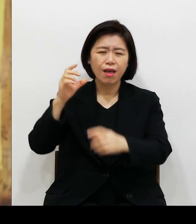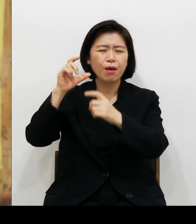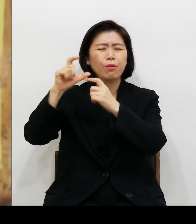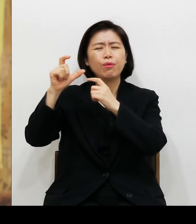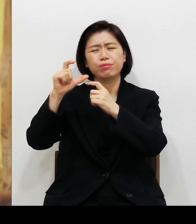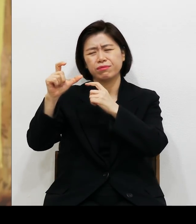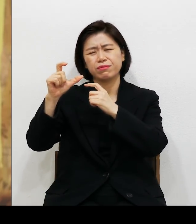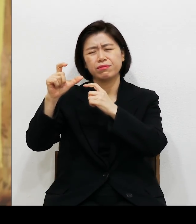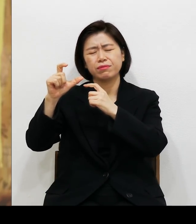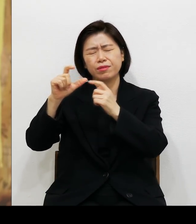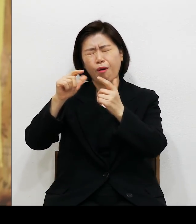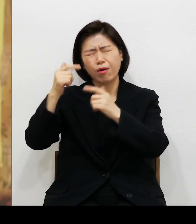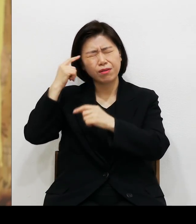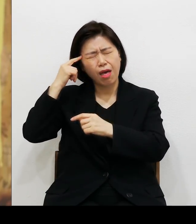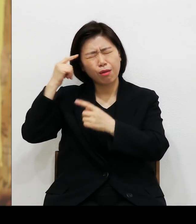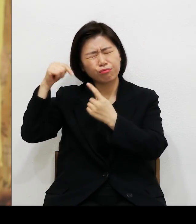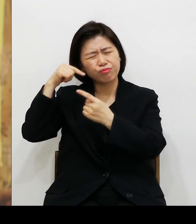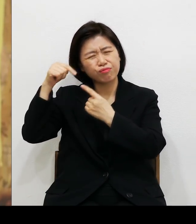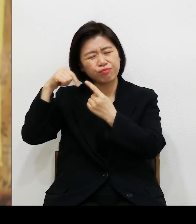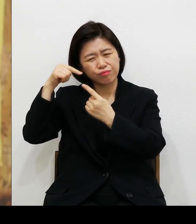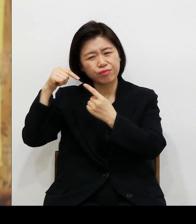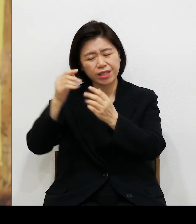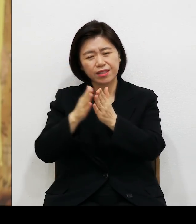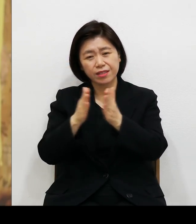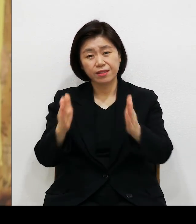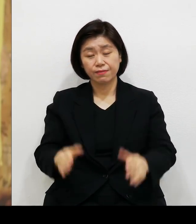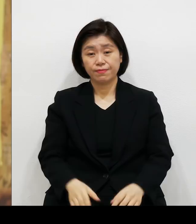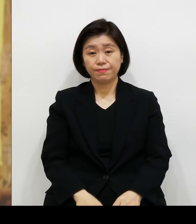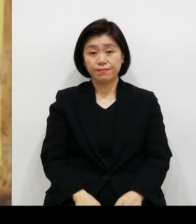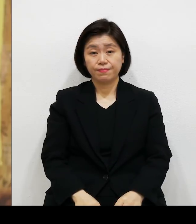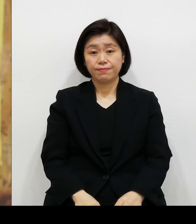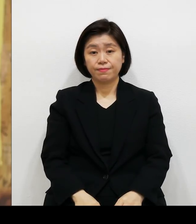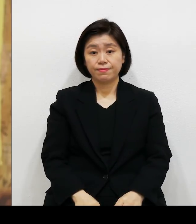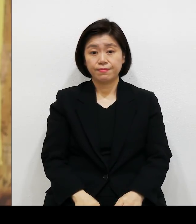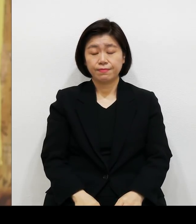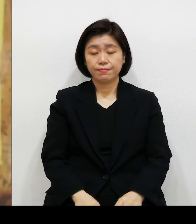막 정말 이런저런 생각을 하게 되는 거예요. 막 그러더니